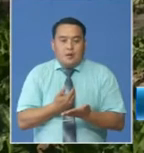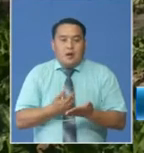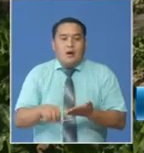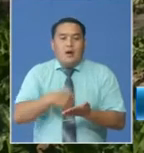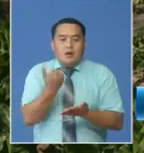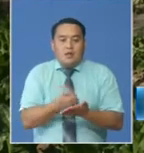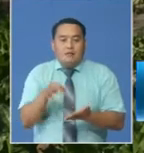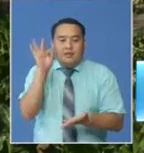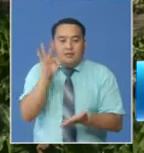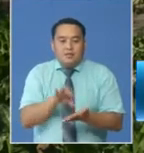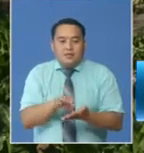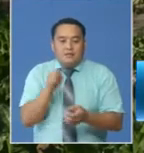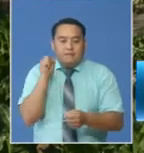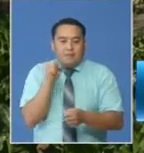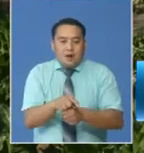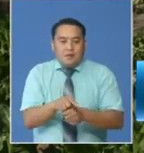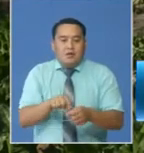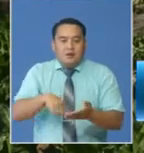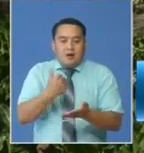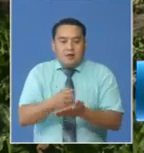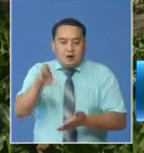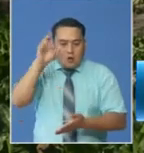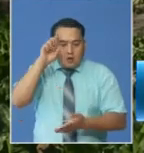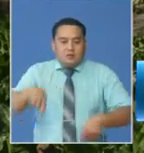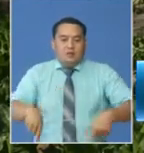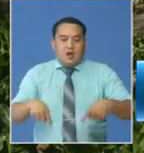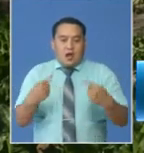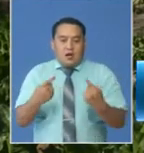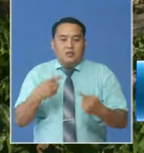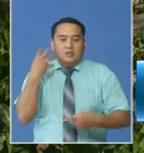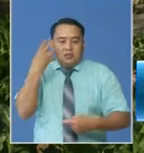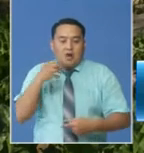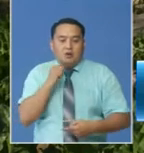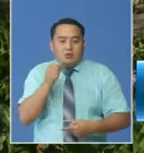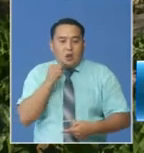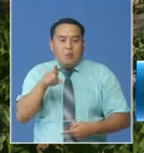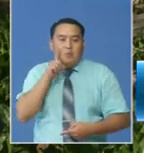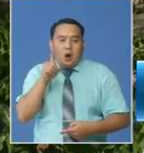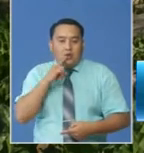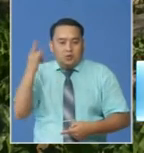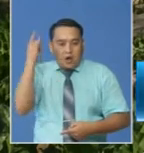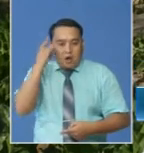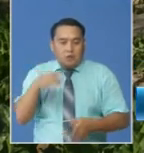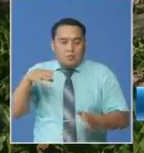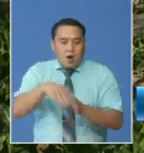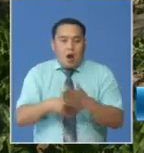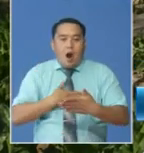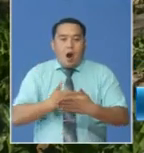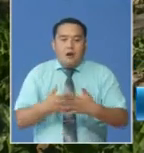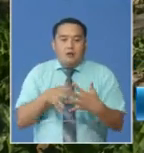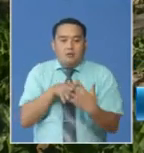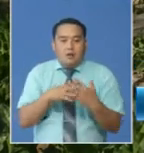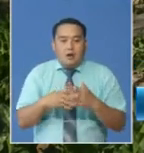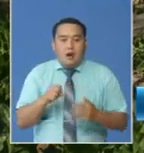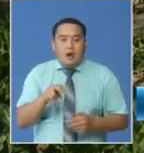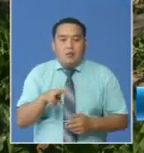Главная цель проекта – выполнить поручение главы государства по возрождению сахарной свеклы. Кроме молодежи города Саркан подключились активисты сел Якаша